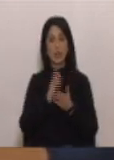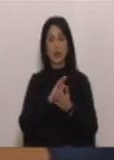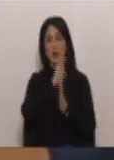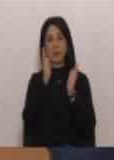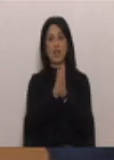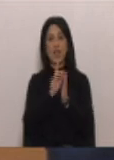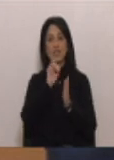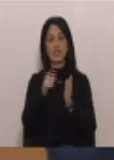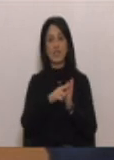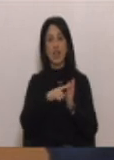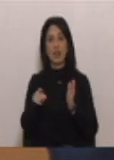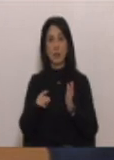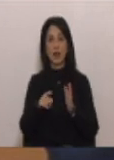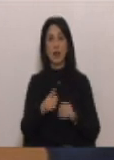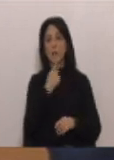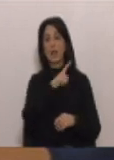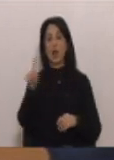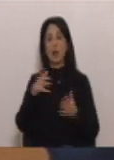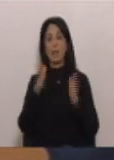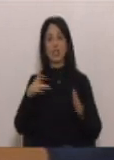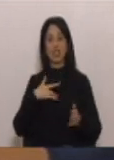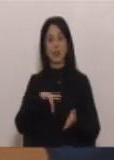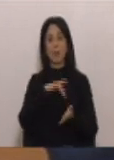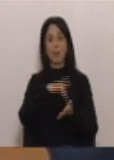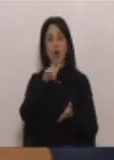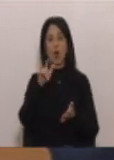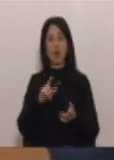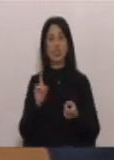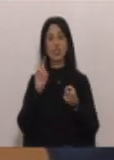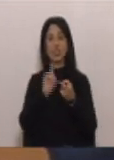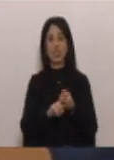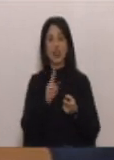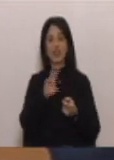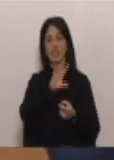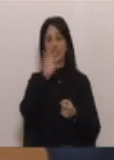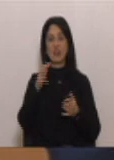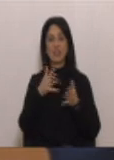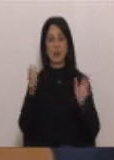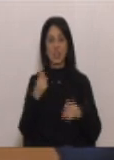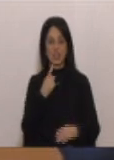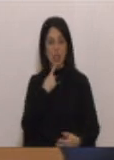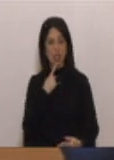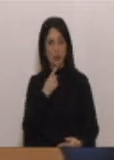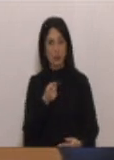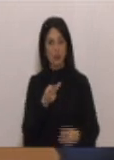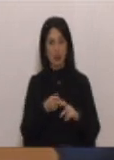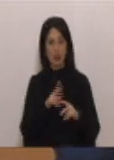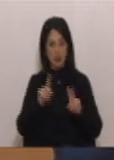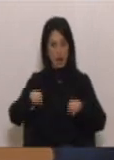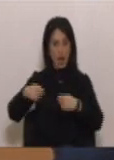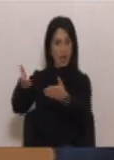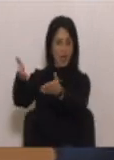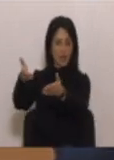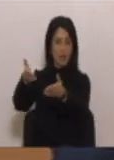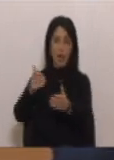წლის განმავლობაში. ანუ მილიონზე მეტ ჩვენს მოქალაქეს შეეხო, ვინც ყველაზე მეტად არის შეჭირვებული. ეს გადაეცით ამ ადამიანს,